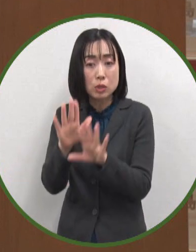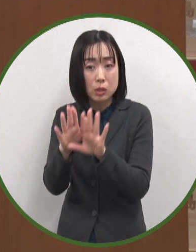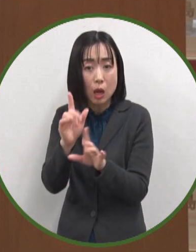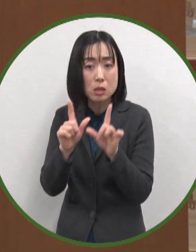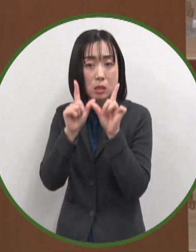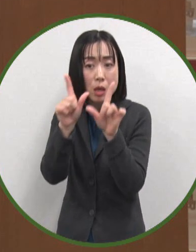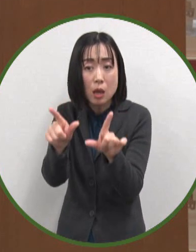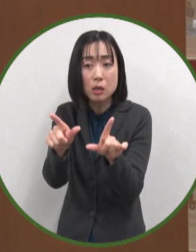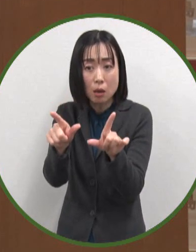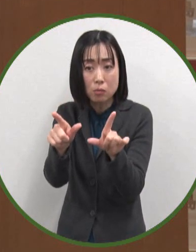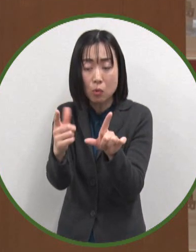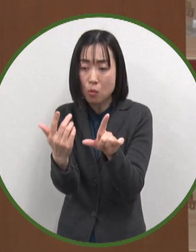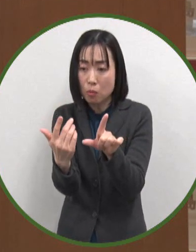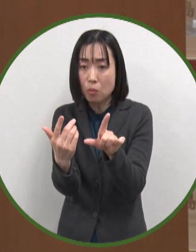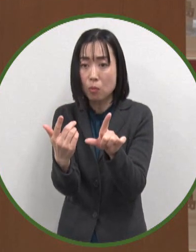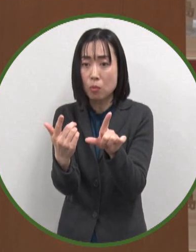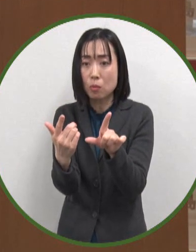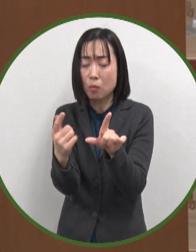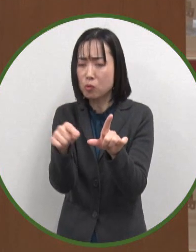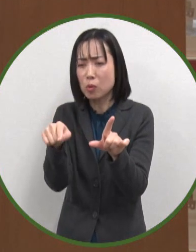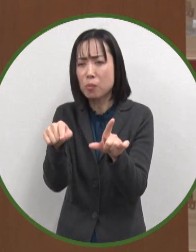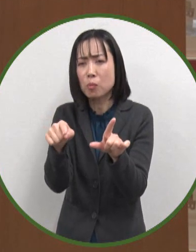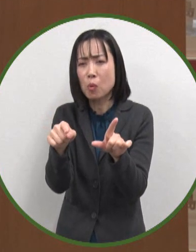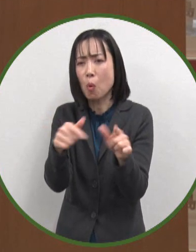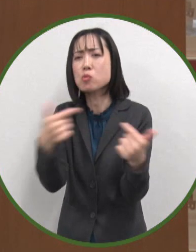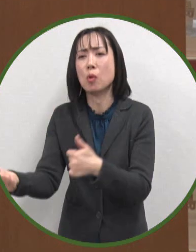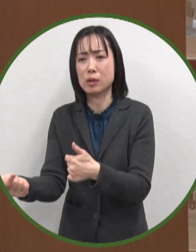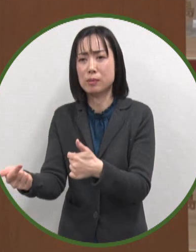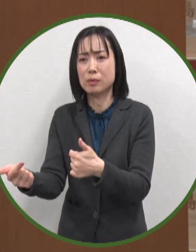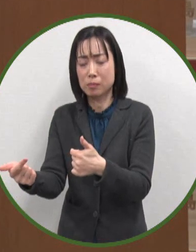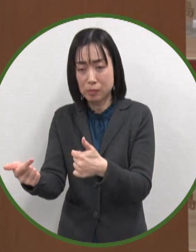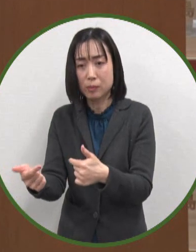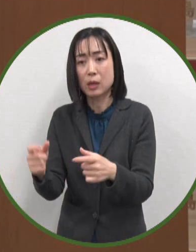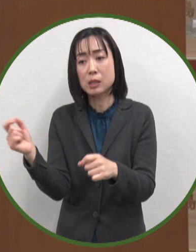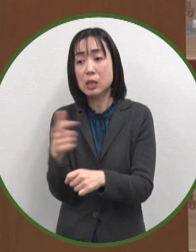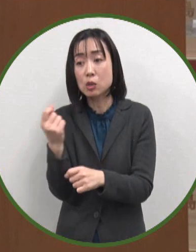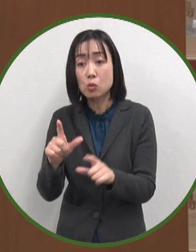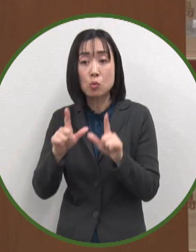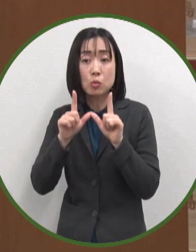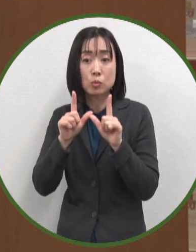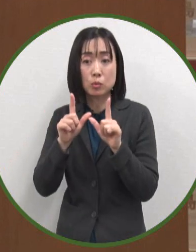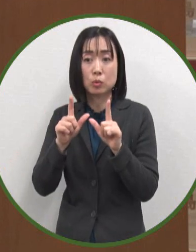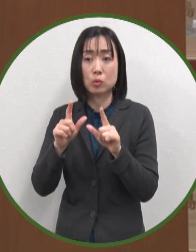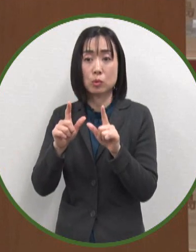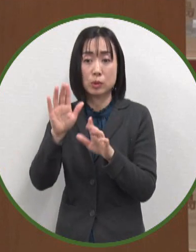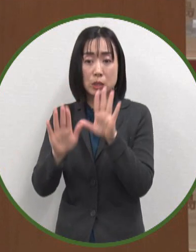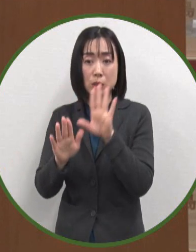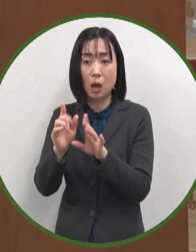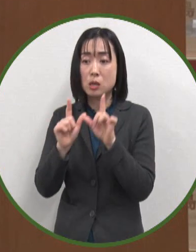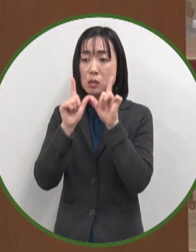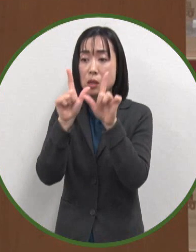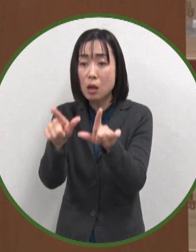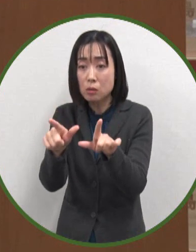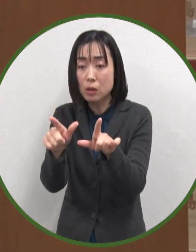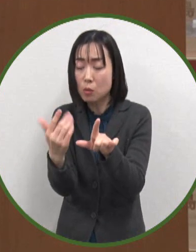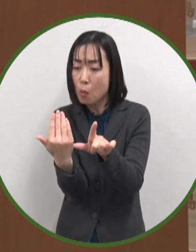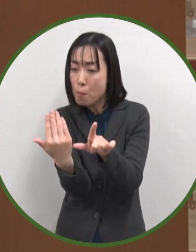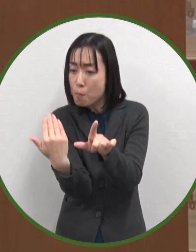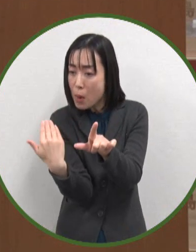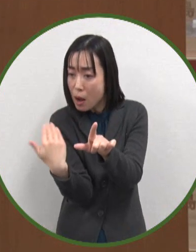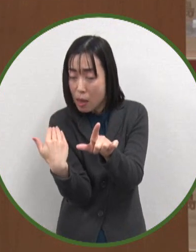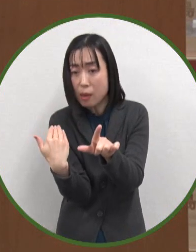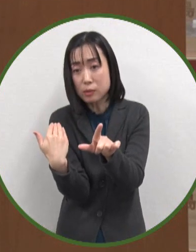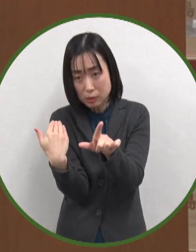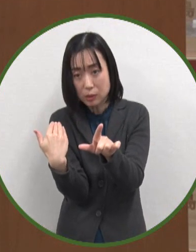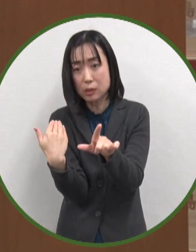って対策をしてもですね遅いというふうに我々は思ってますので、その手前でやはりしっかりとこういった厳しい対